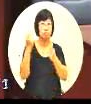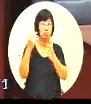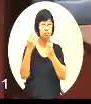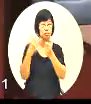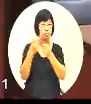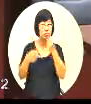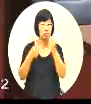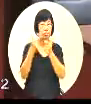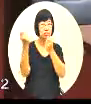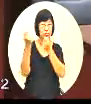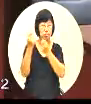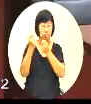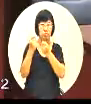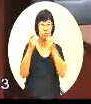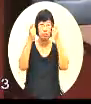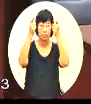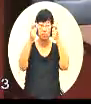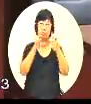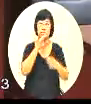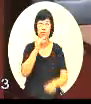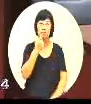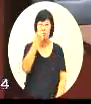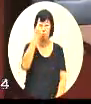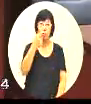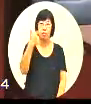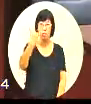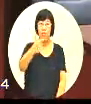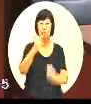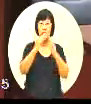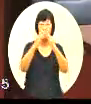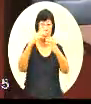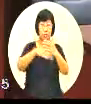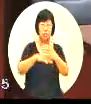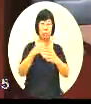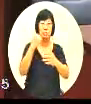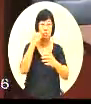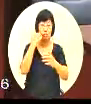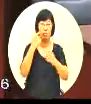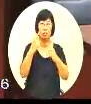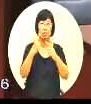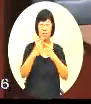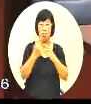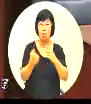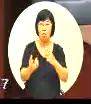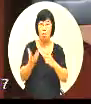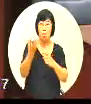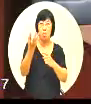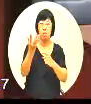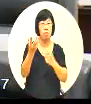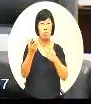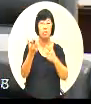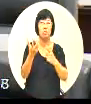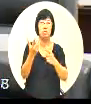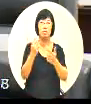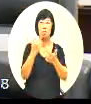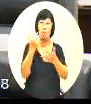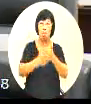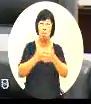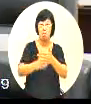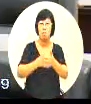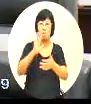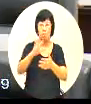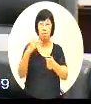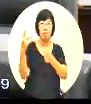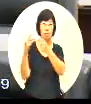想高雄市是唯一6都里面唯一连续2年人口负成长的，那其他都是正成长，只有我们连续